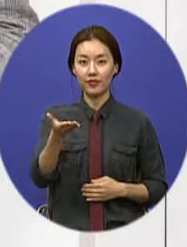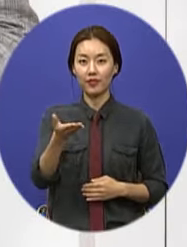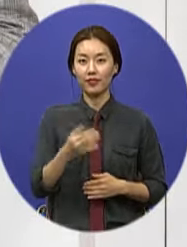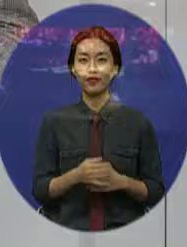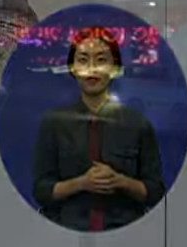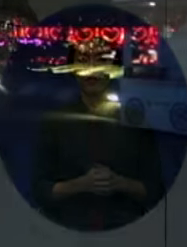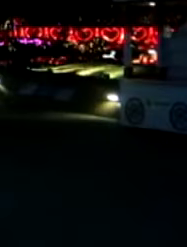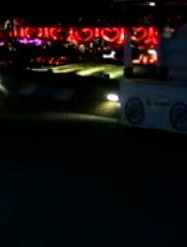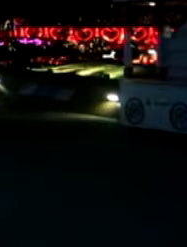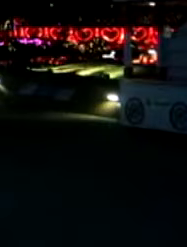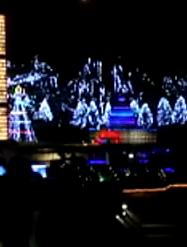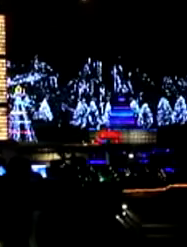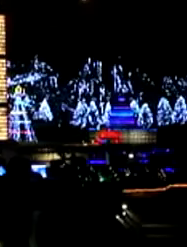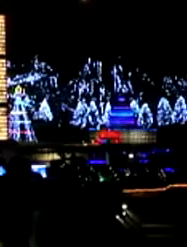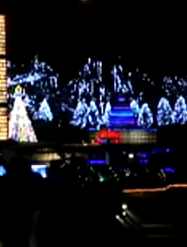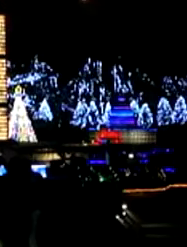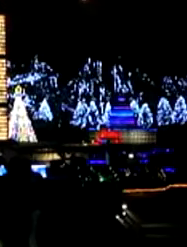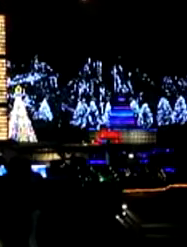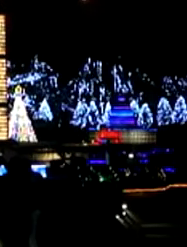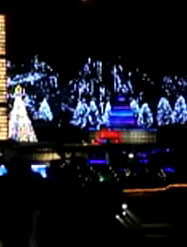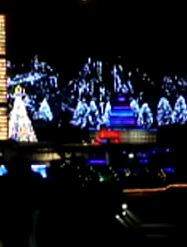주세요.